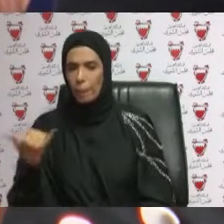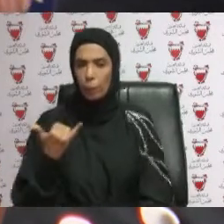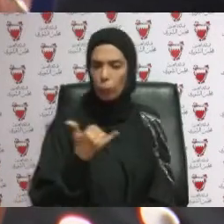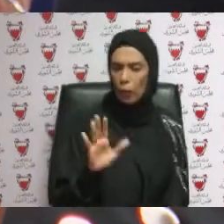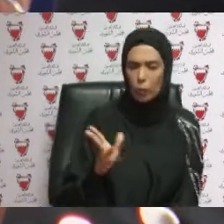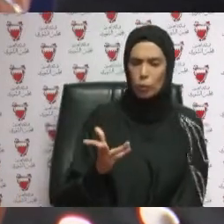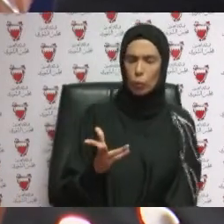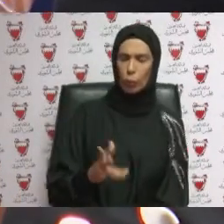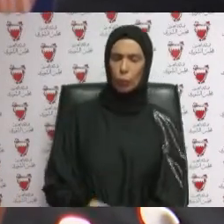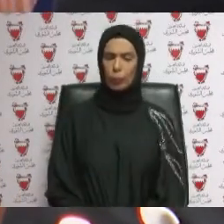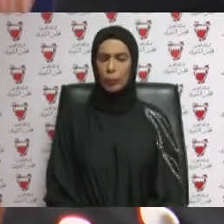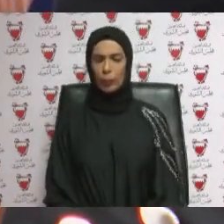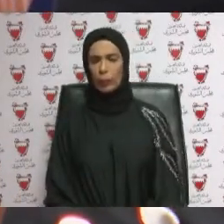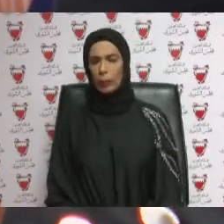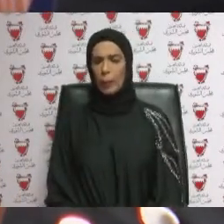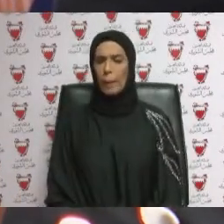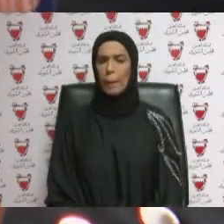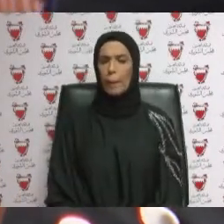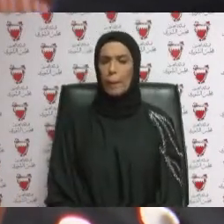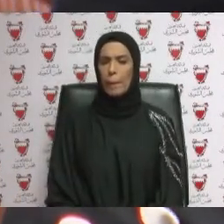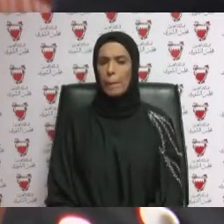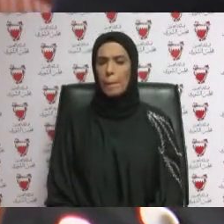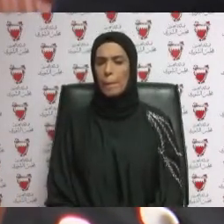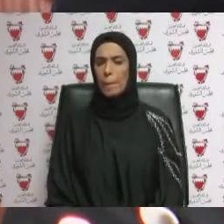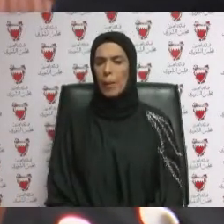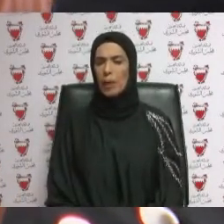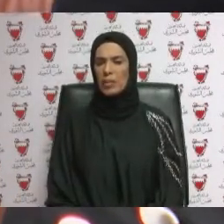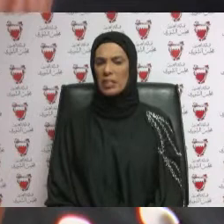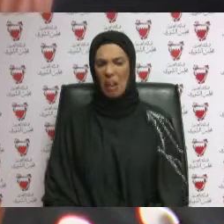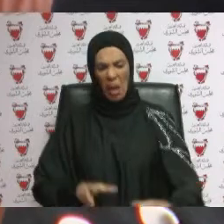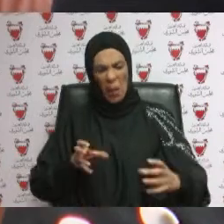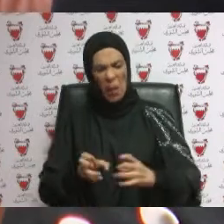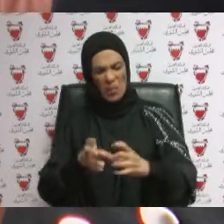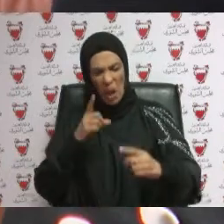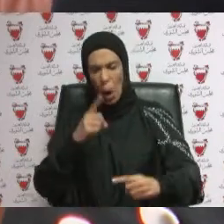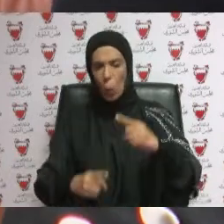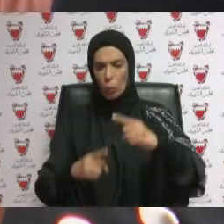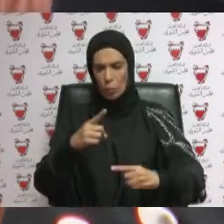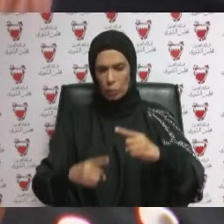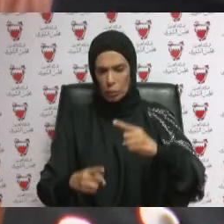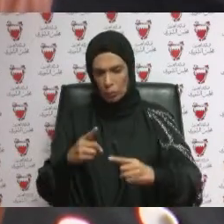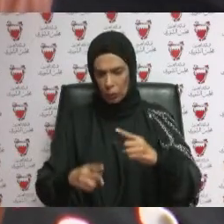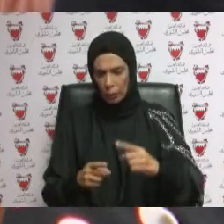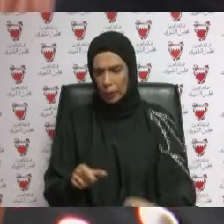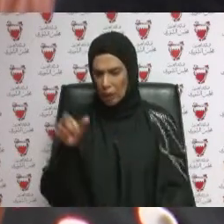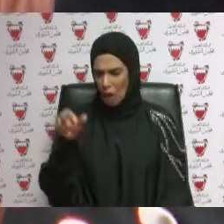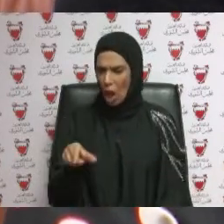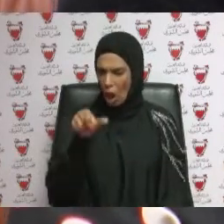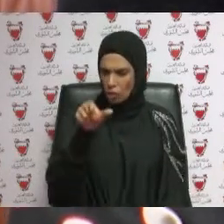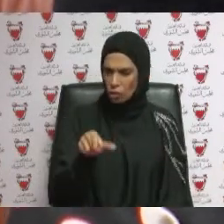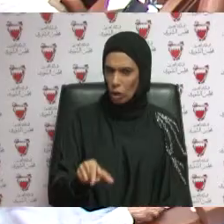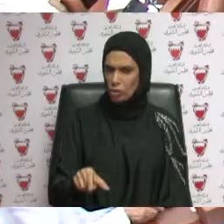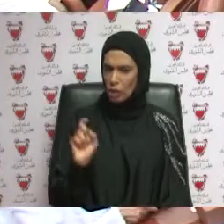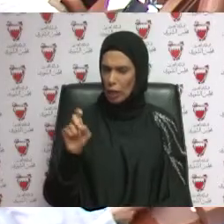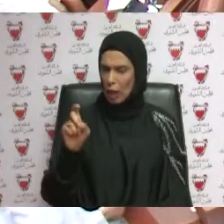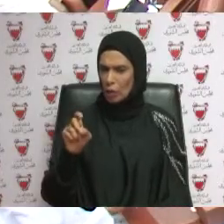الغرض في العقد، لأنها تحديد الغرض راح يسد النزاع أو الإشكاليات ما بين المؤجر والمستأجر، أي أن الغرض